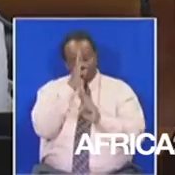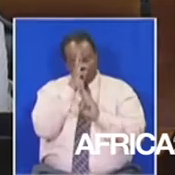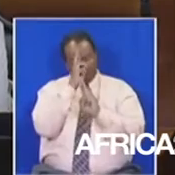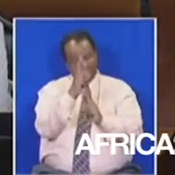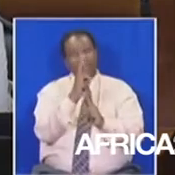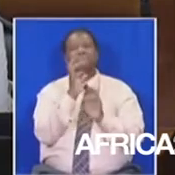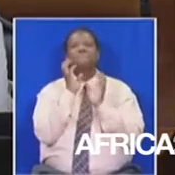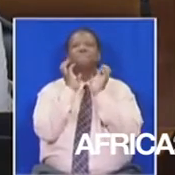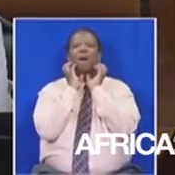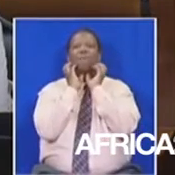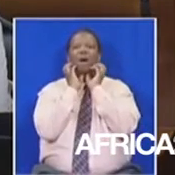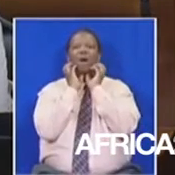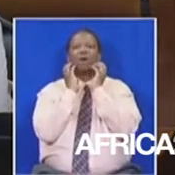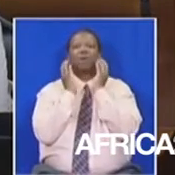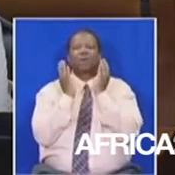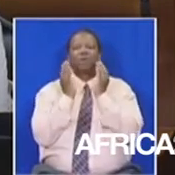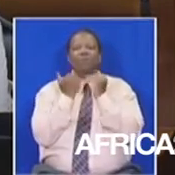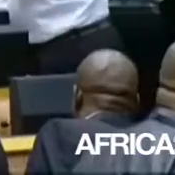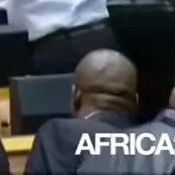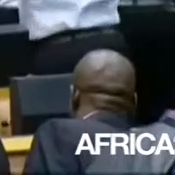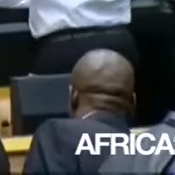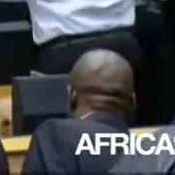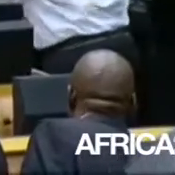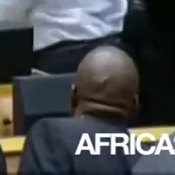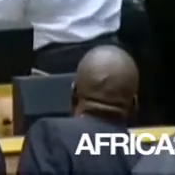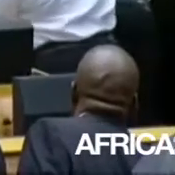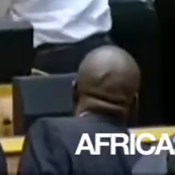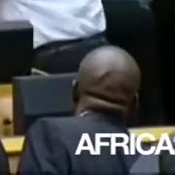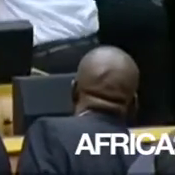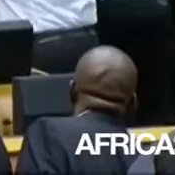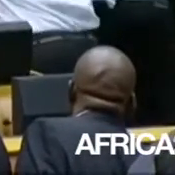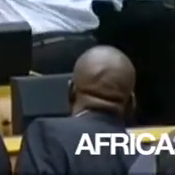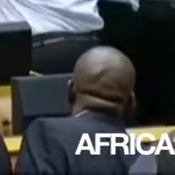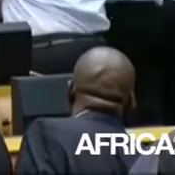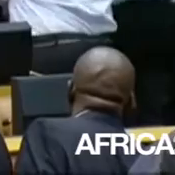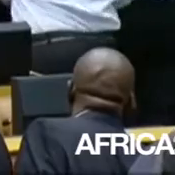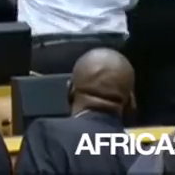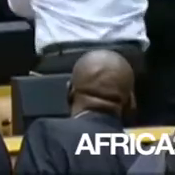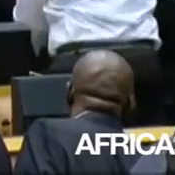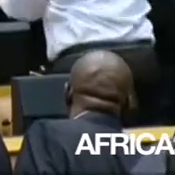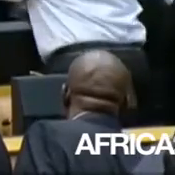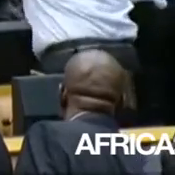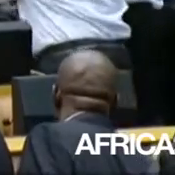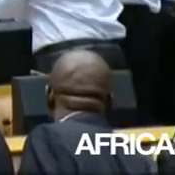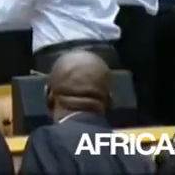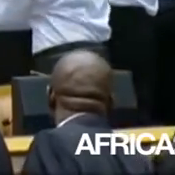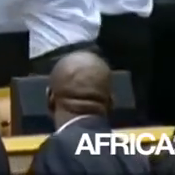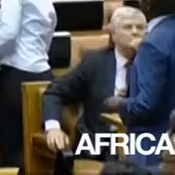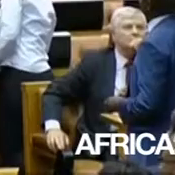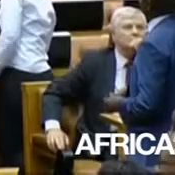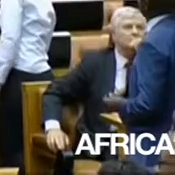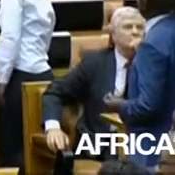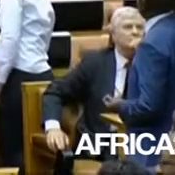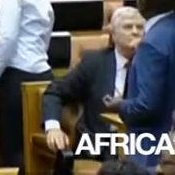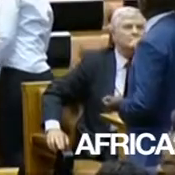vous devez partir. Après une heure d'interruption et l'expulsion manu militari des députés EFF, le